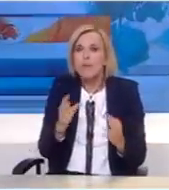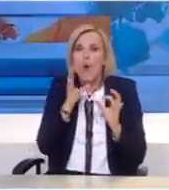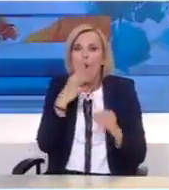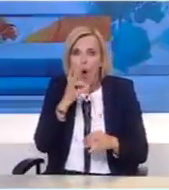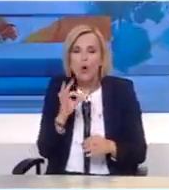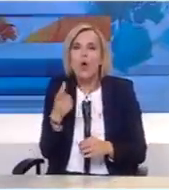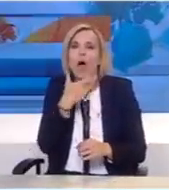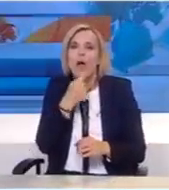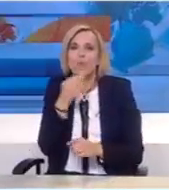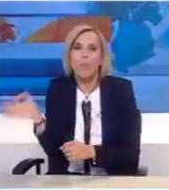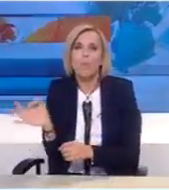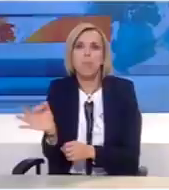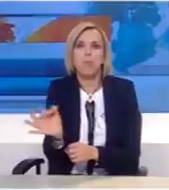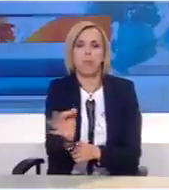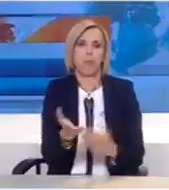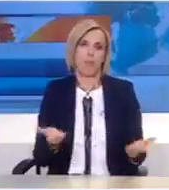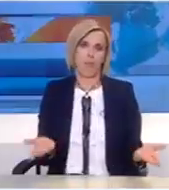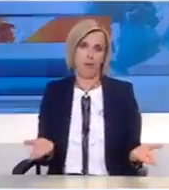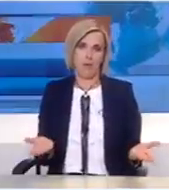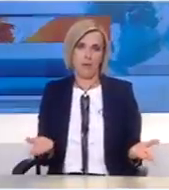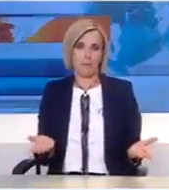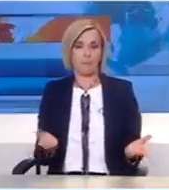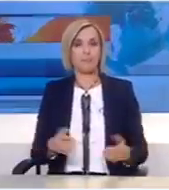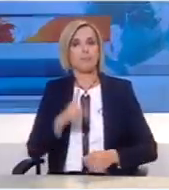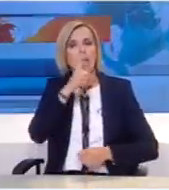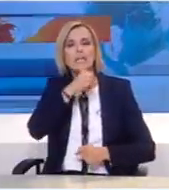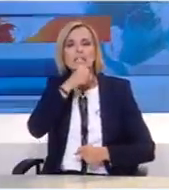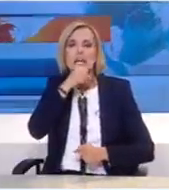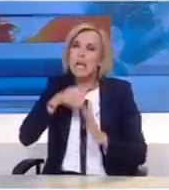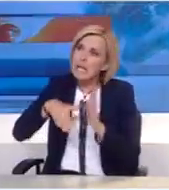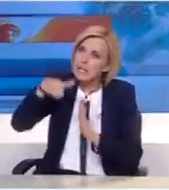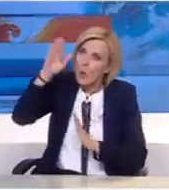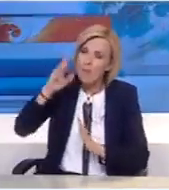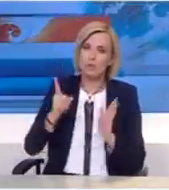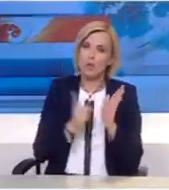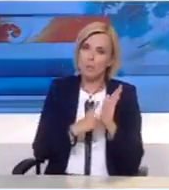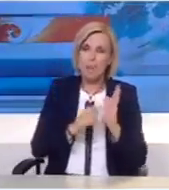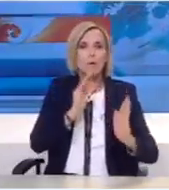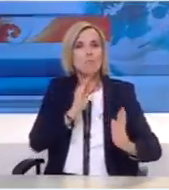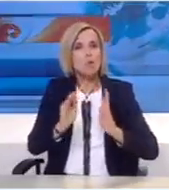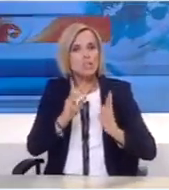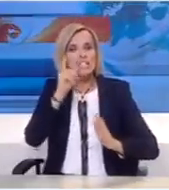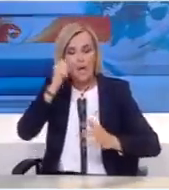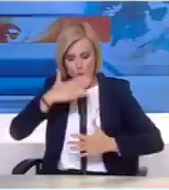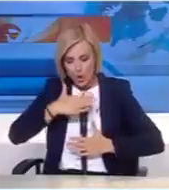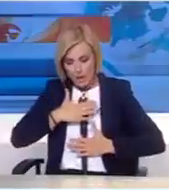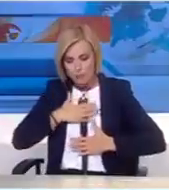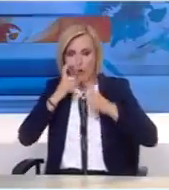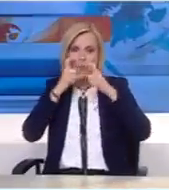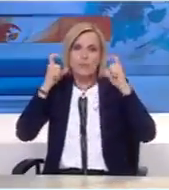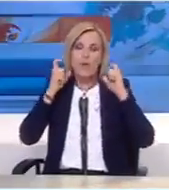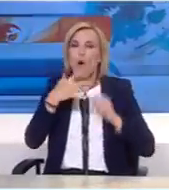ένα άτομο, κάποιος ηλικιωμένος με τα κατάλληλα μέτρα προστασίας, με τη μάσκα του, ώστε να μην αισθάνονται και αυτή την αφόρητη